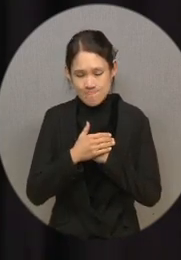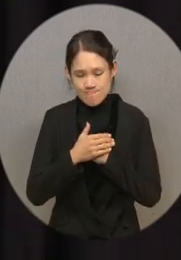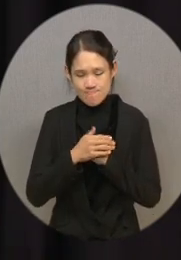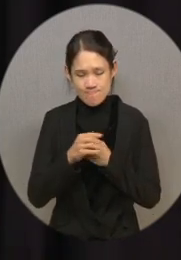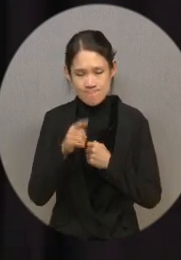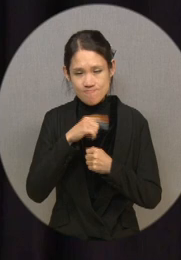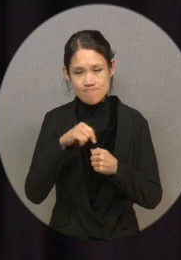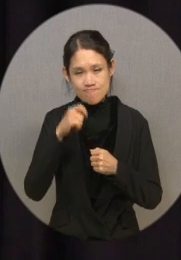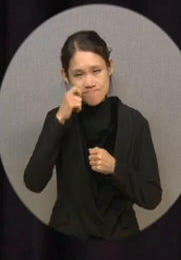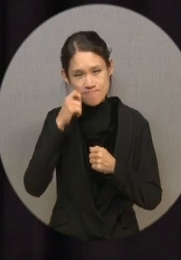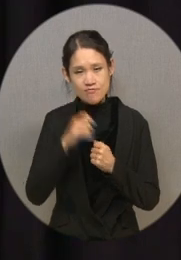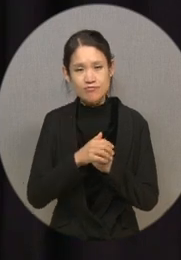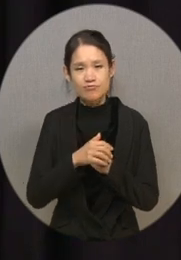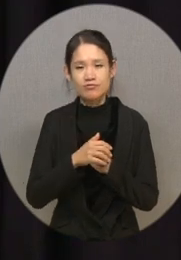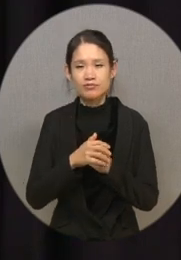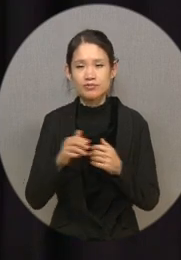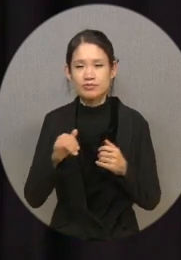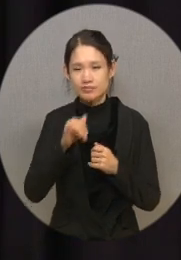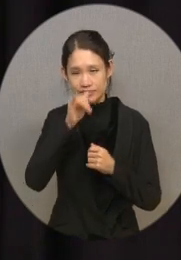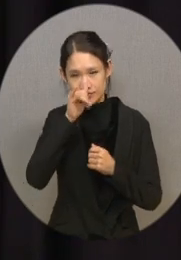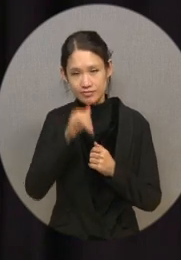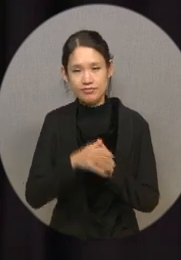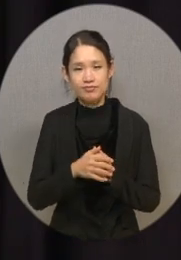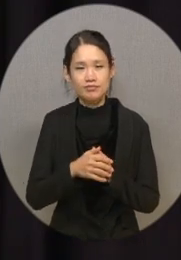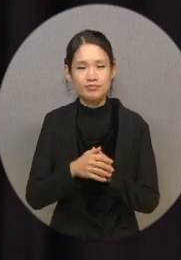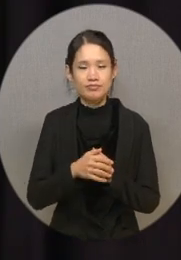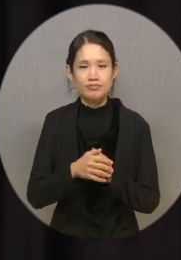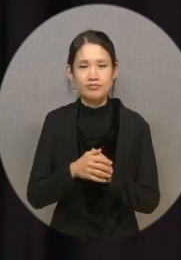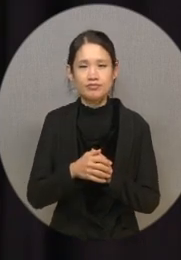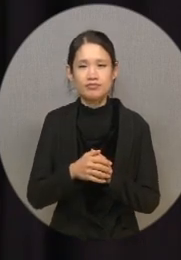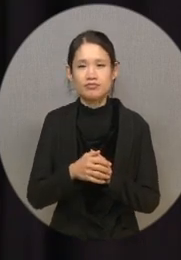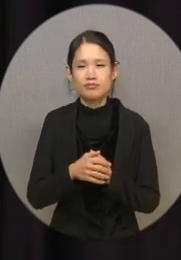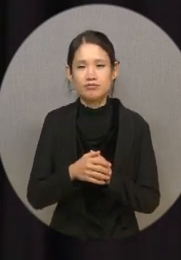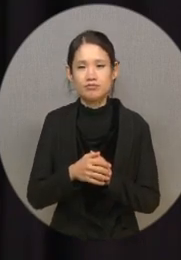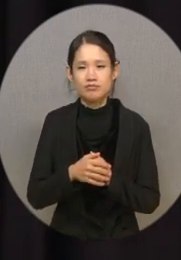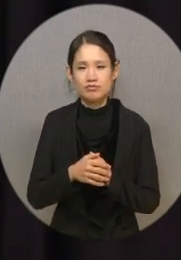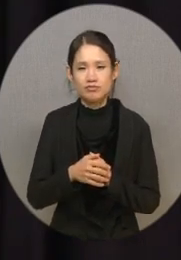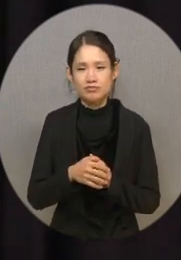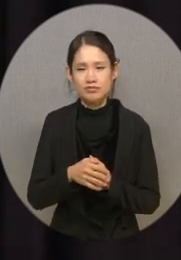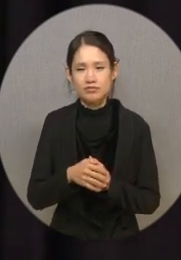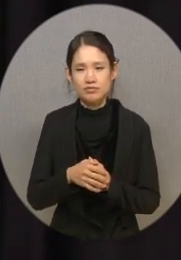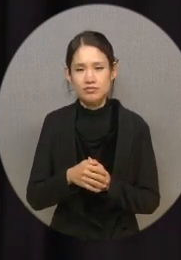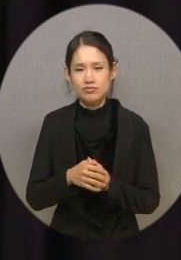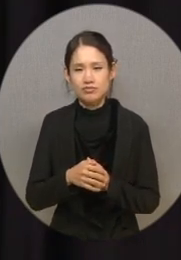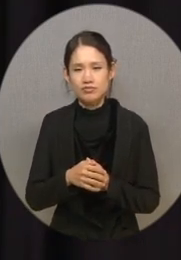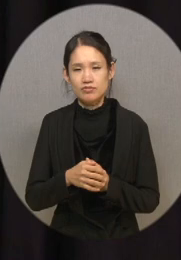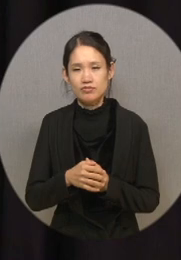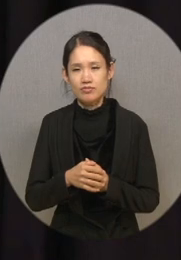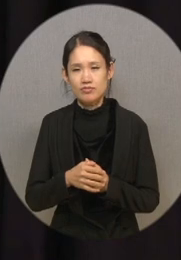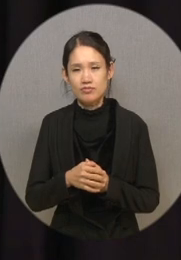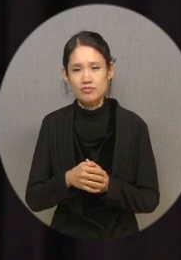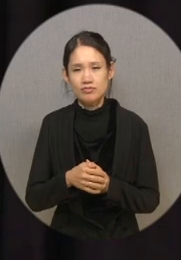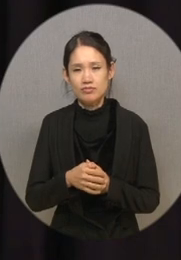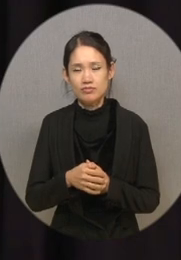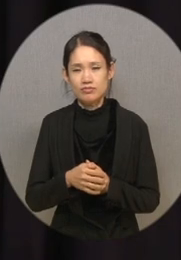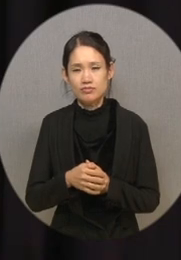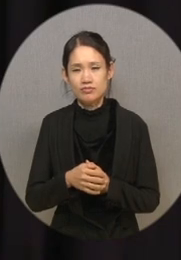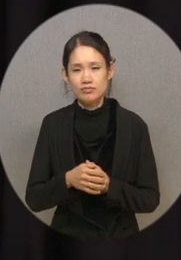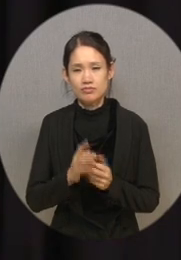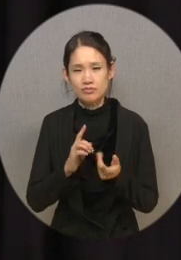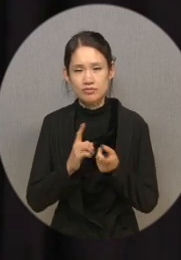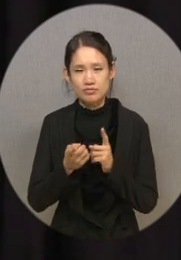분들이 아닐까. 저는 그런 생각을 해요. 그래서 뭐 우리가 알다시피 가요라는 거는 민중의 심리를 가장 잘